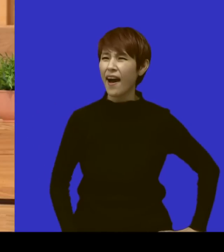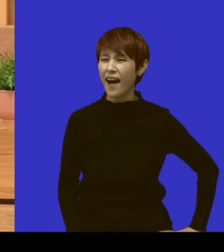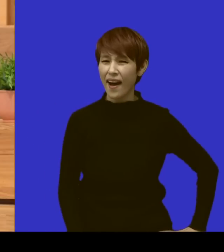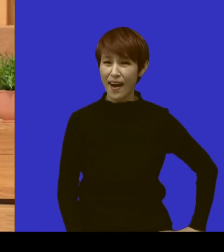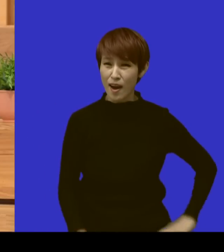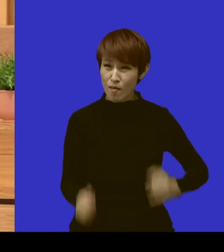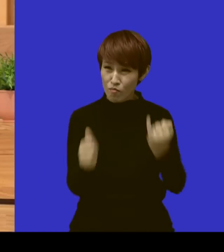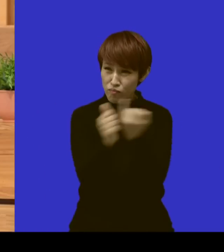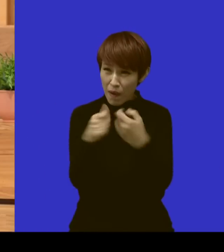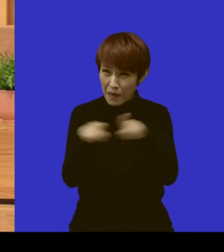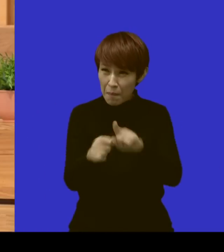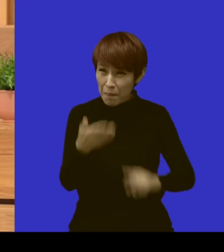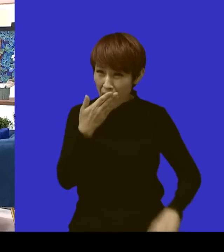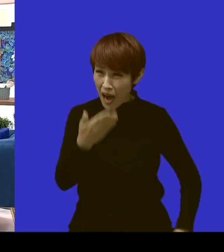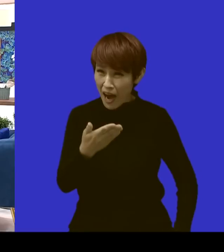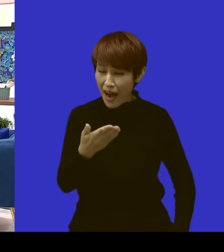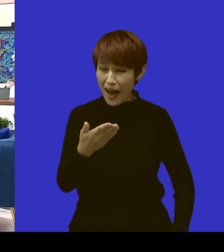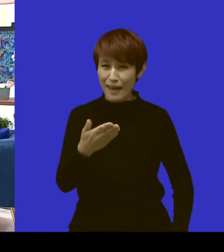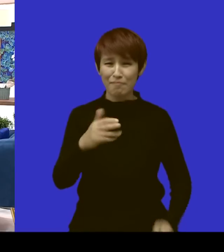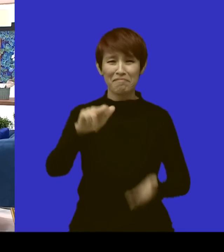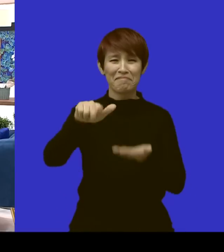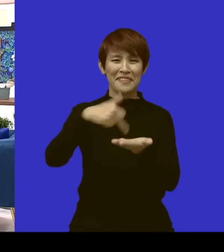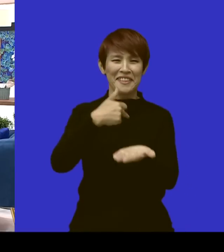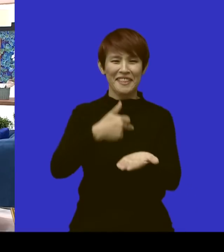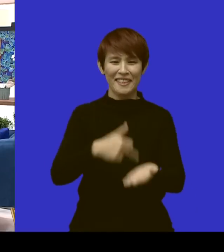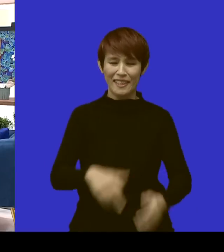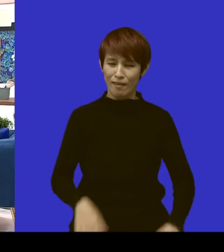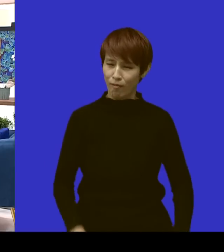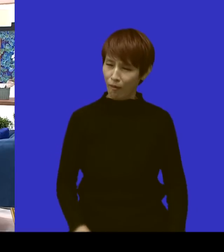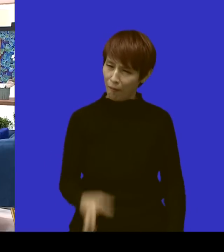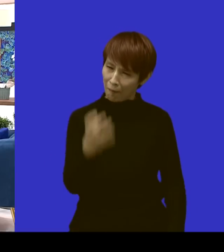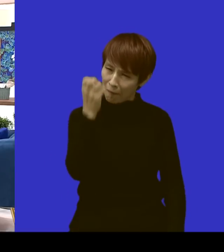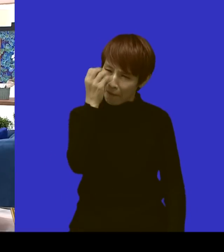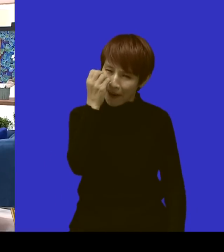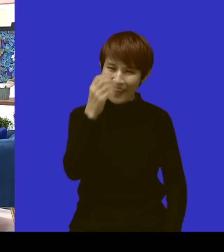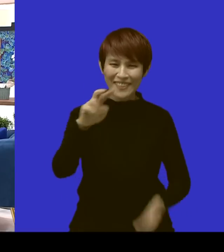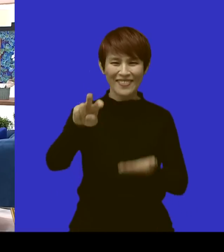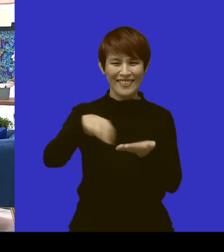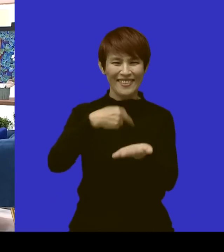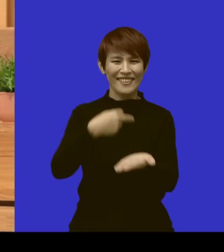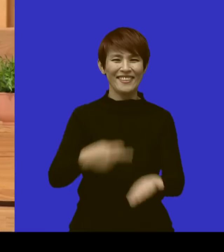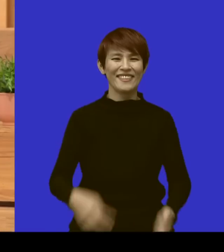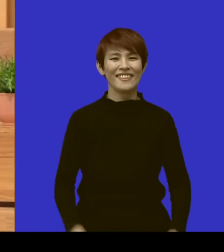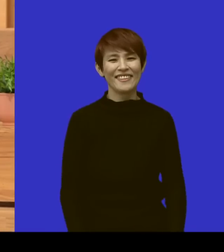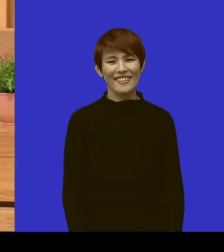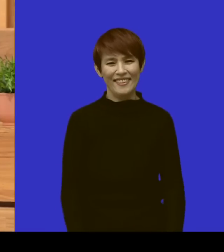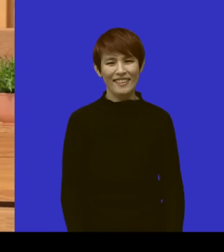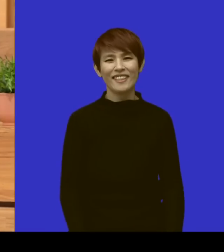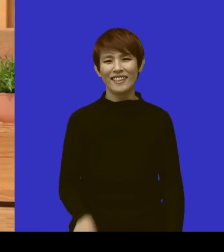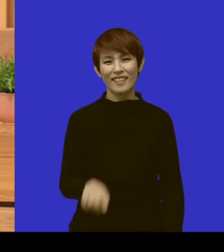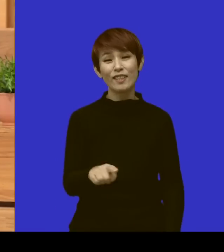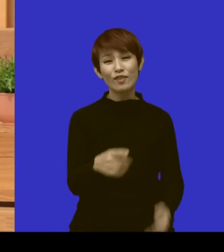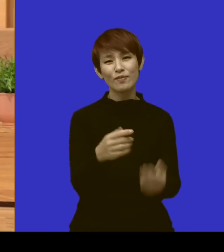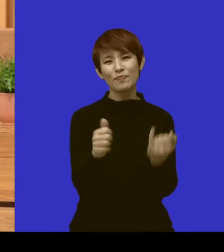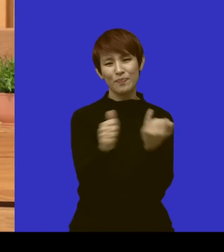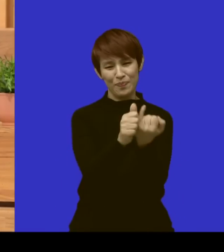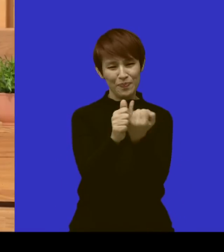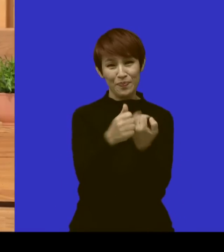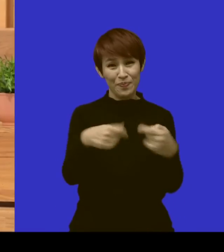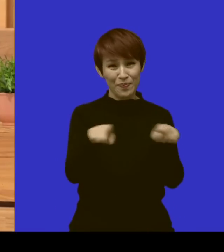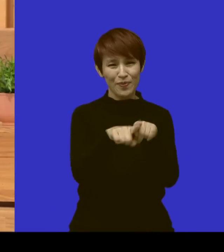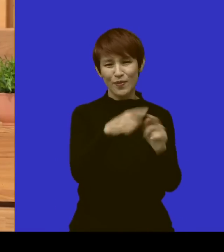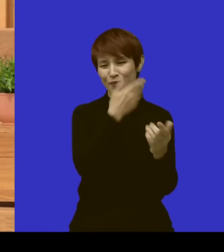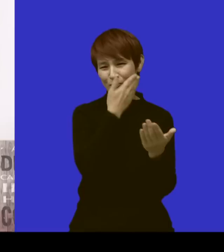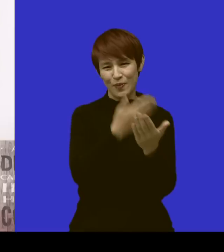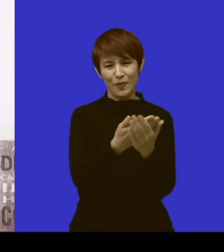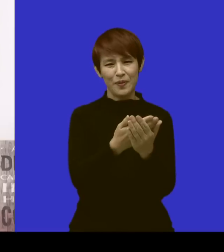현실에서 어떻게 부부가 같이 밥을 먹고 있냐고. 정말 못 보던 광경이라고 이렇게 오는 분들이 있는데 굉장히 중요한 것 같아요. 네네. 예, 맞아요. 둘이 차를